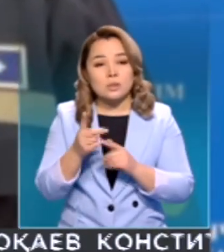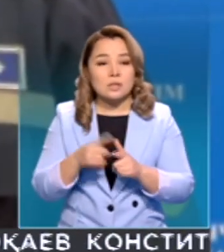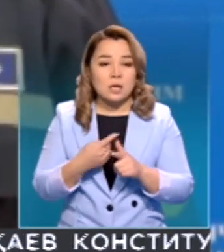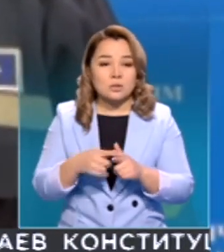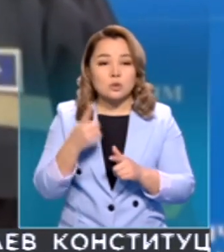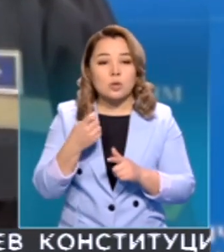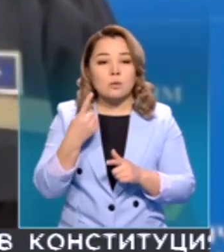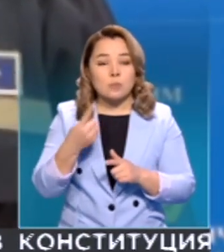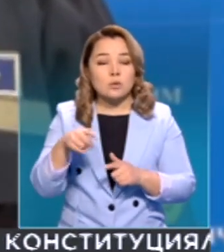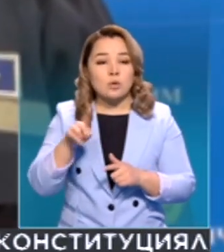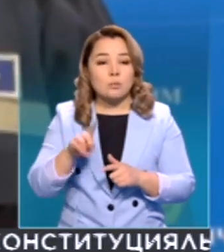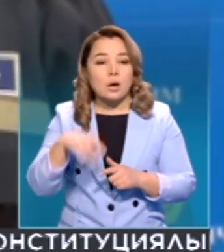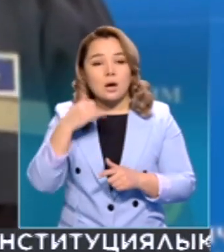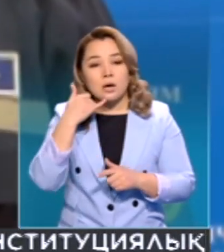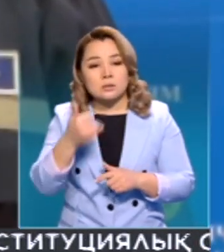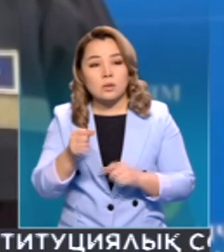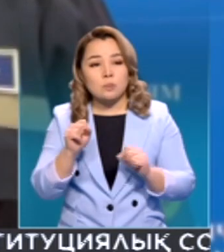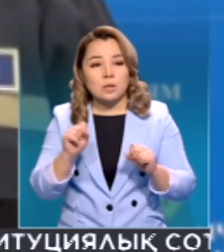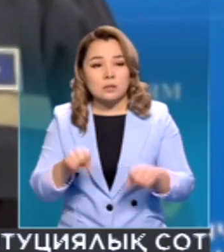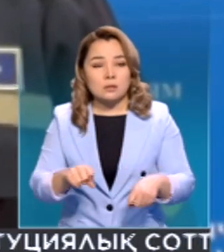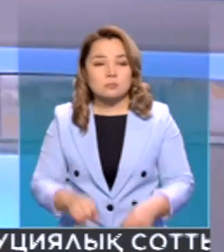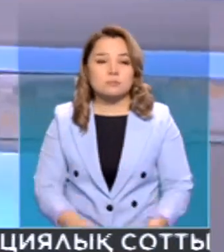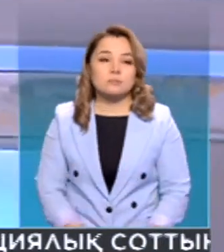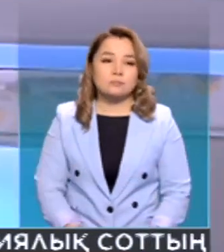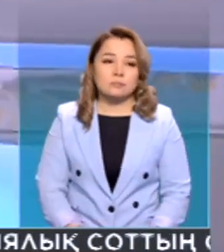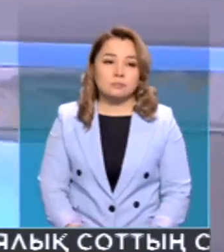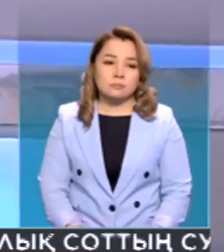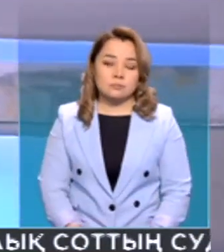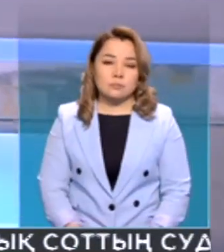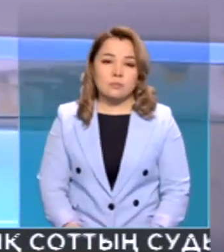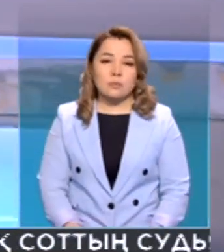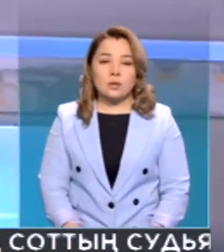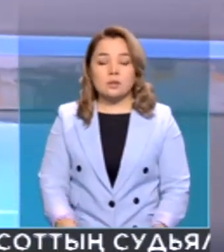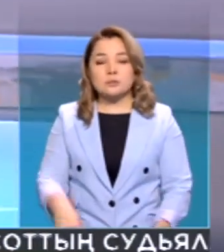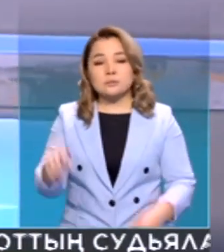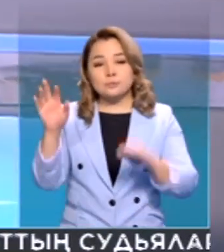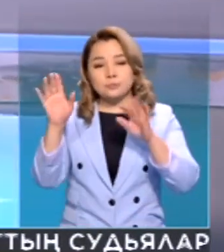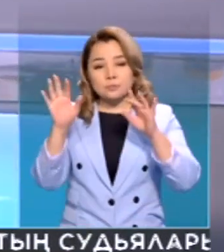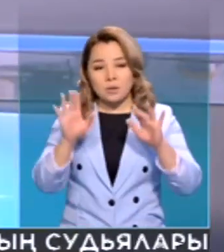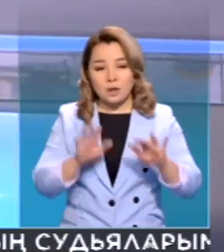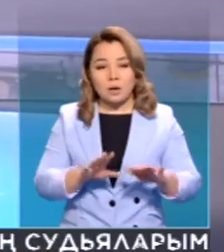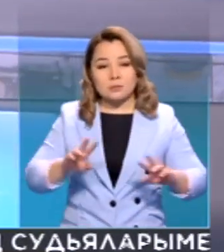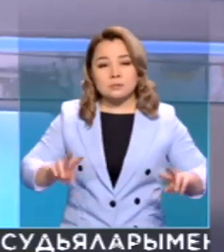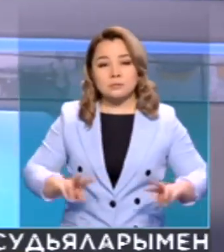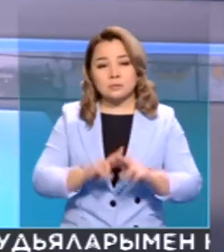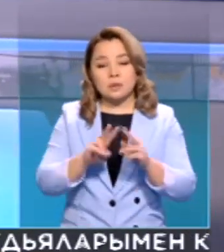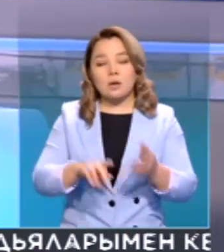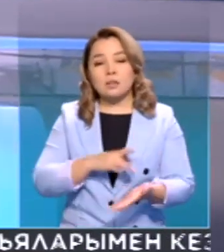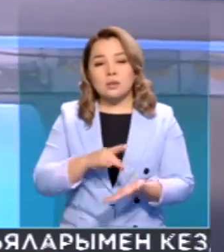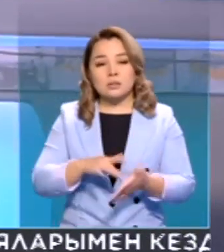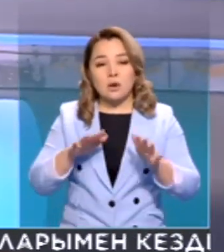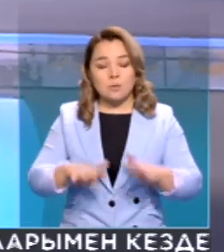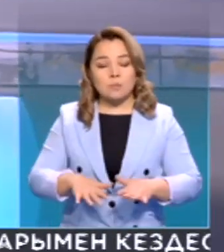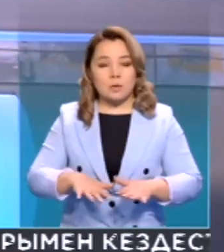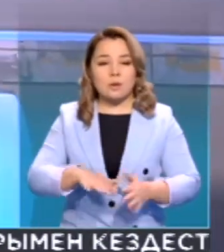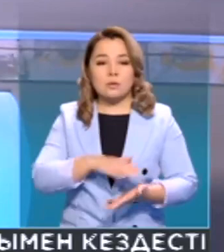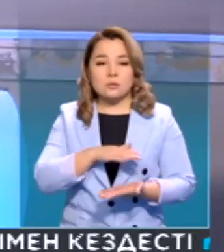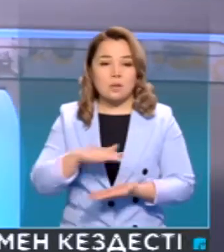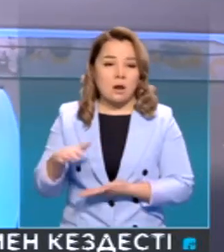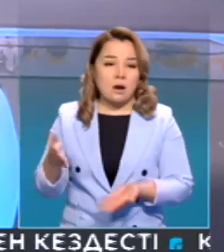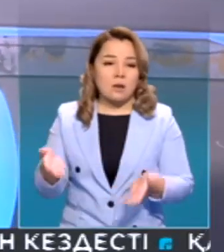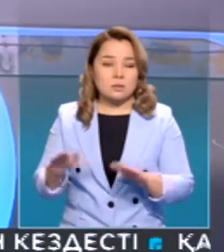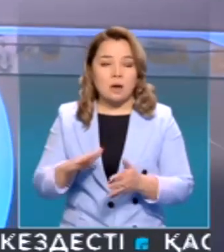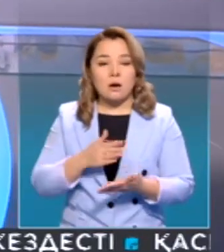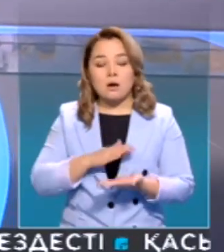немесе 101 телефондарына хабарласыңыз. Толасы жауған қар елорда көшелерінде басып қалды. Қазір шаһарда